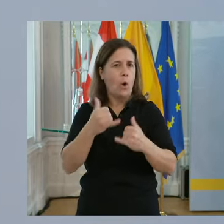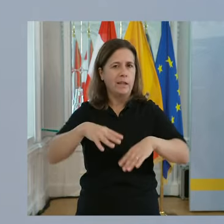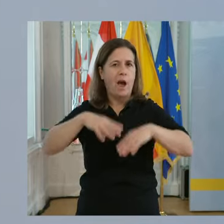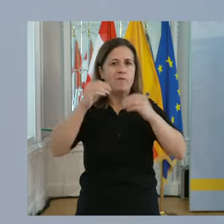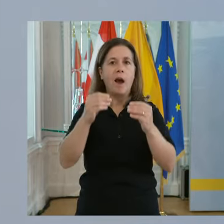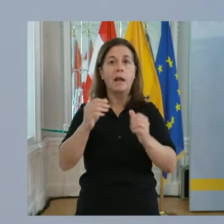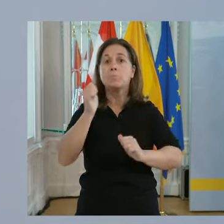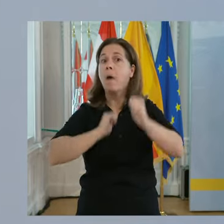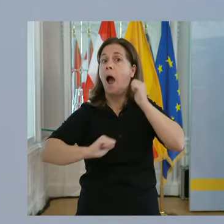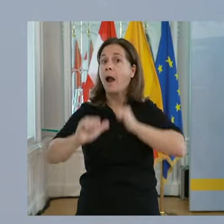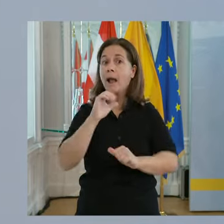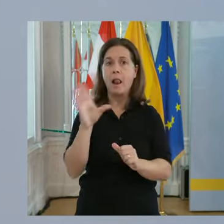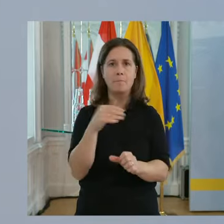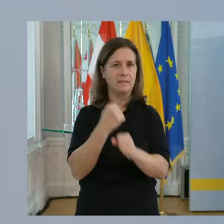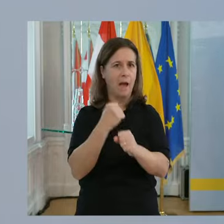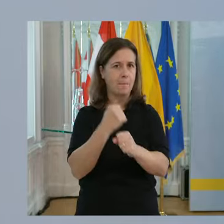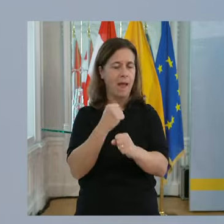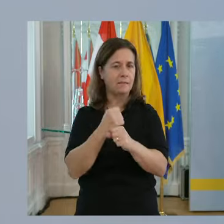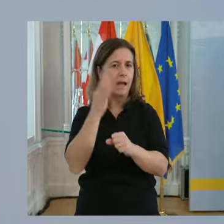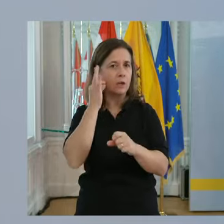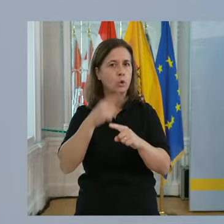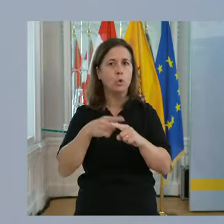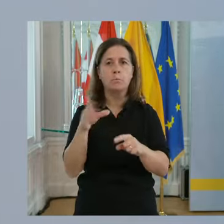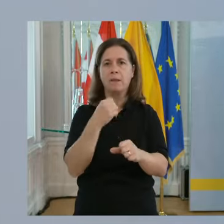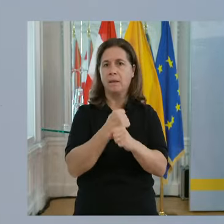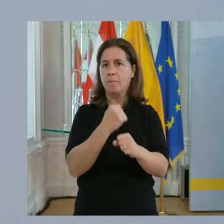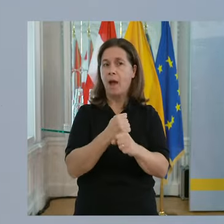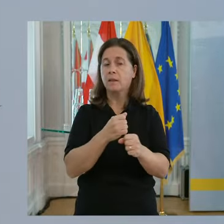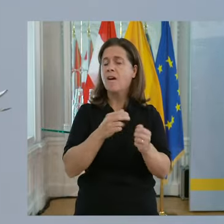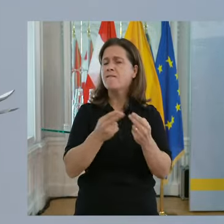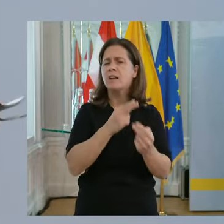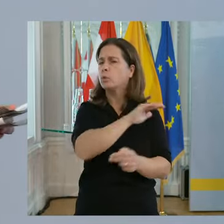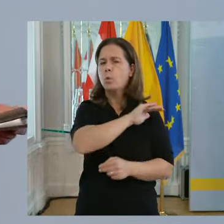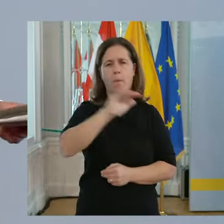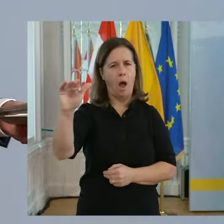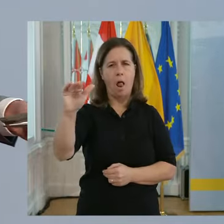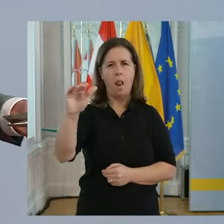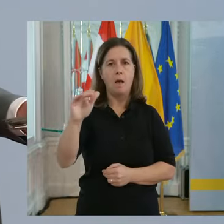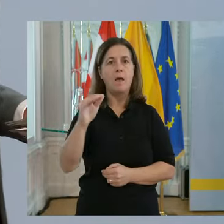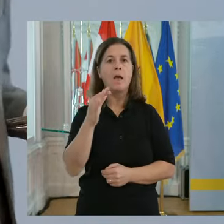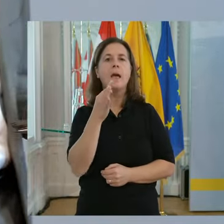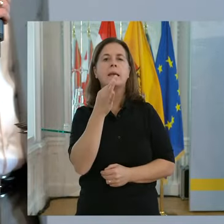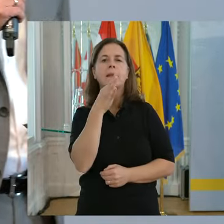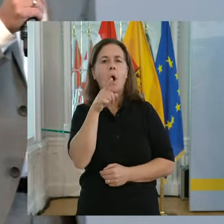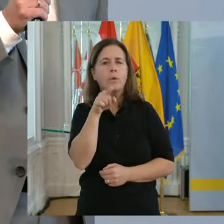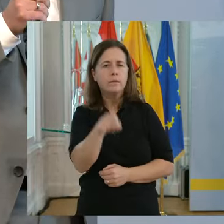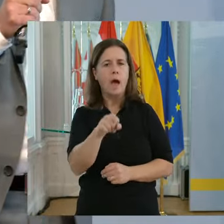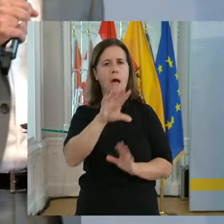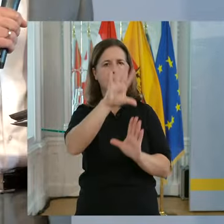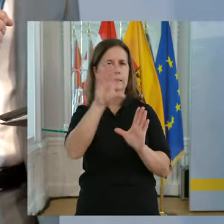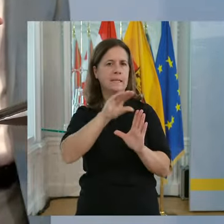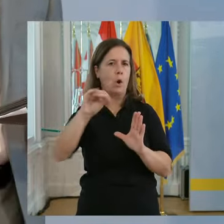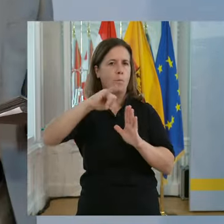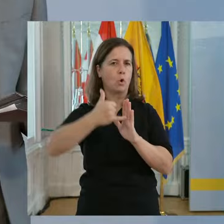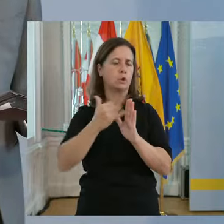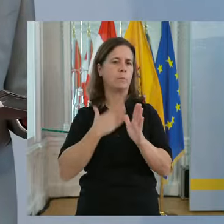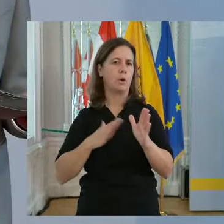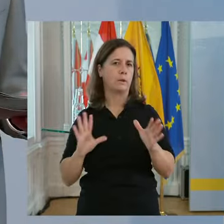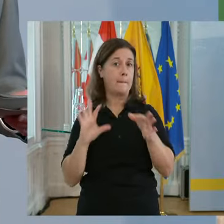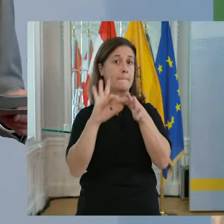an Mitarbeiterinnen und Mitarbeitern in fast allen Unternehmen, in fast allen Branchen. Und genau da will das Zero Project ansetzen.